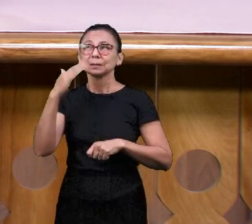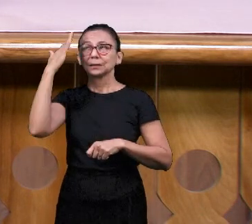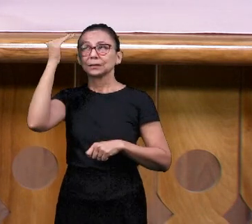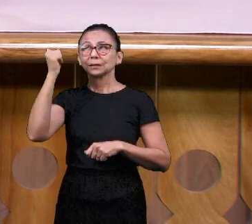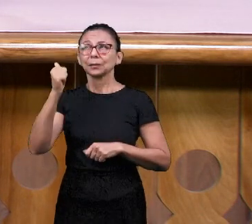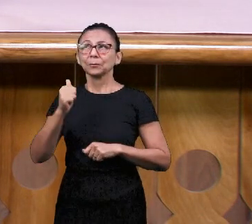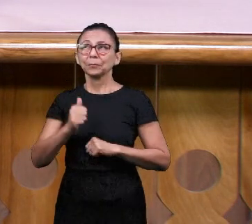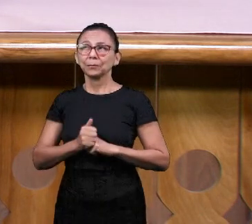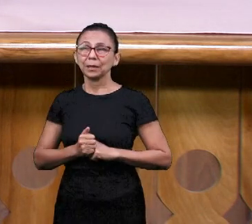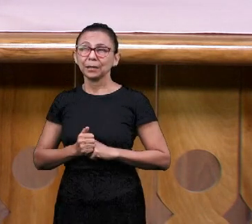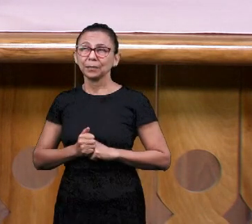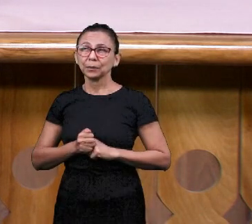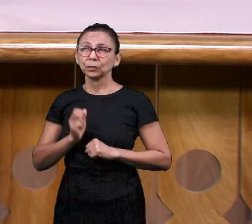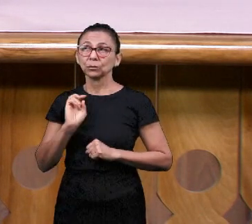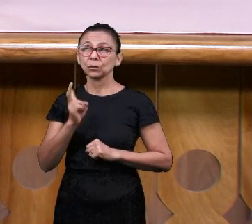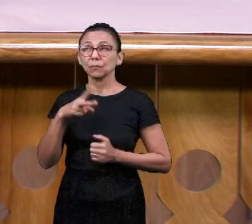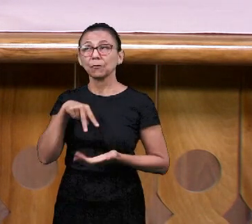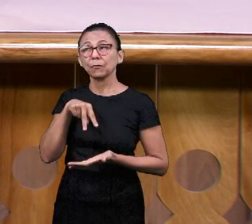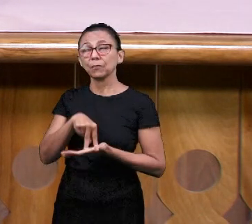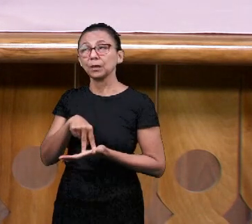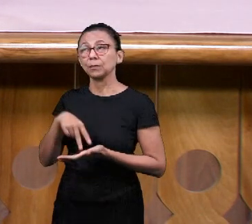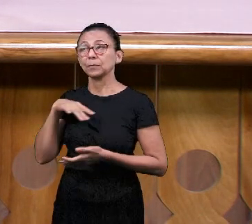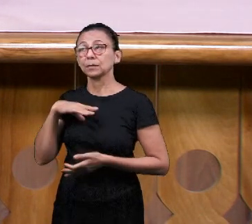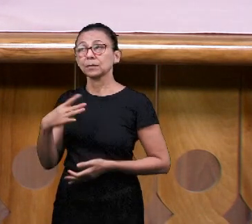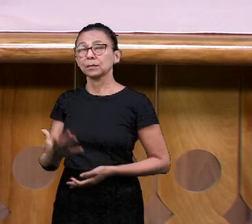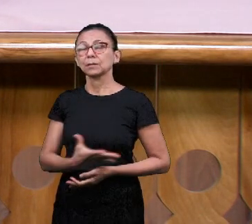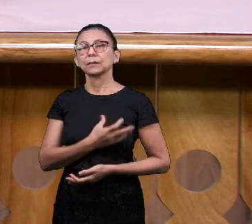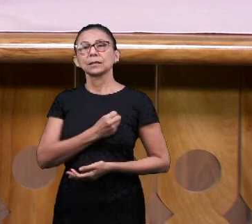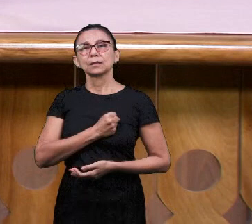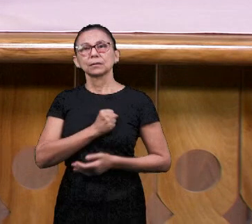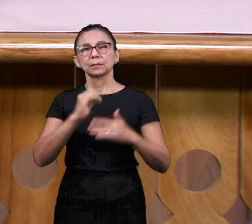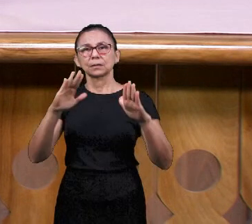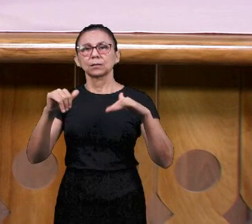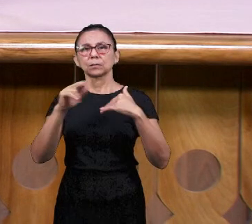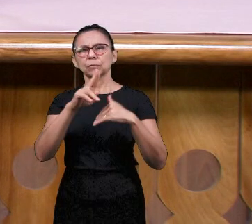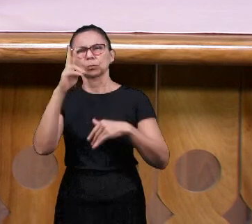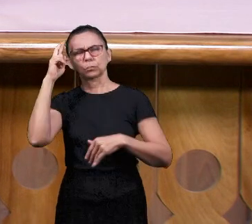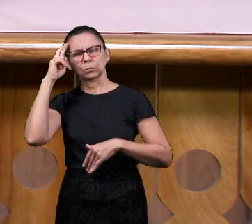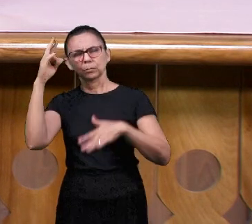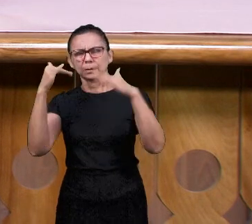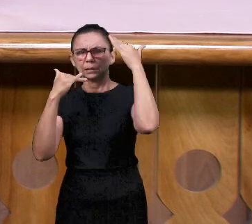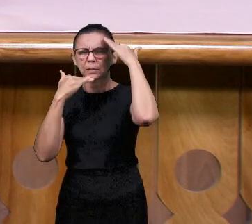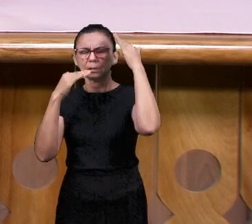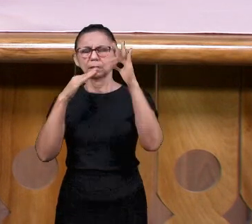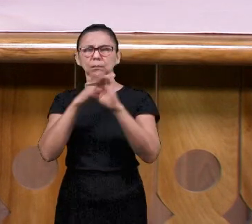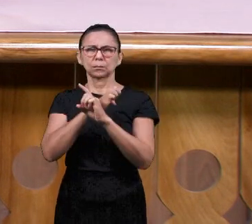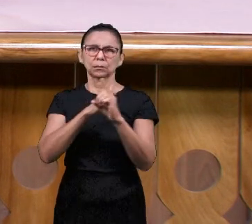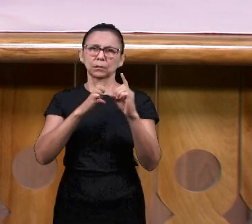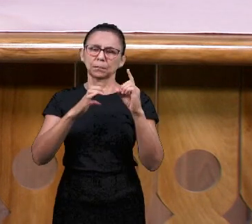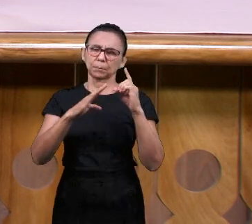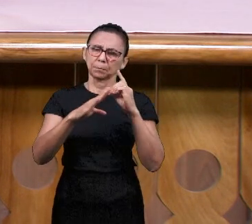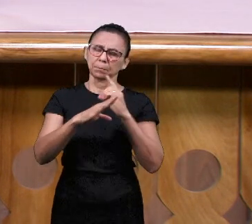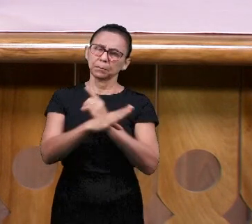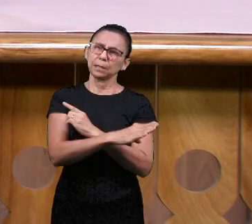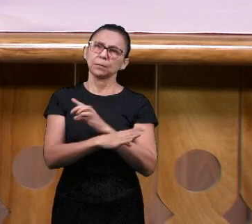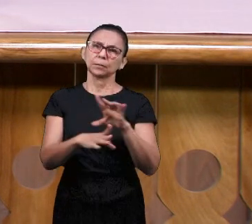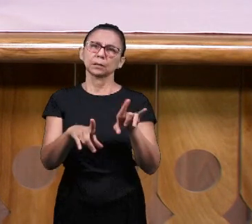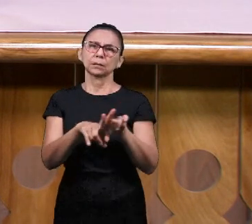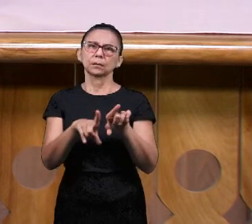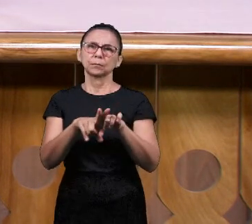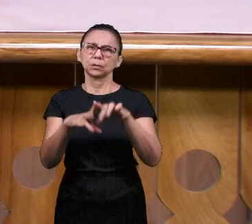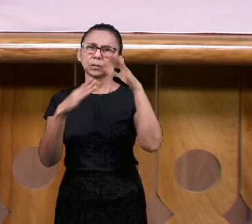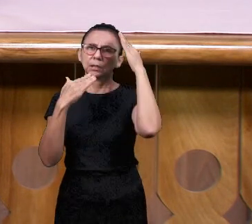que ce si grand salut soit préservé en nous. Nous louons ton nom pour cette école biblique dominicale, nous louons ton nom